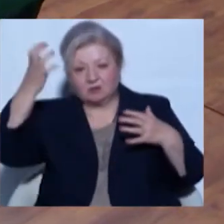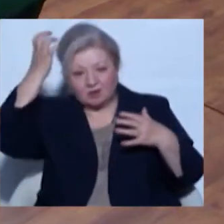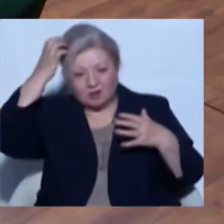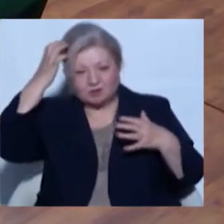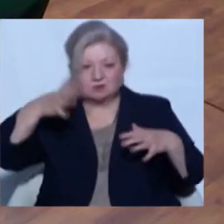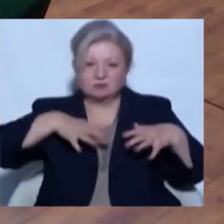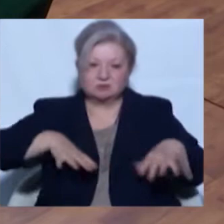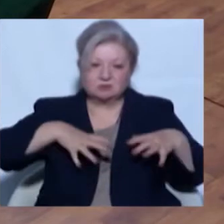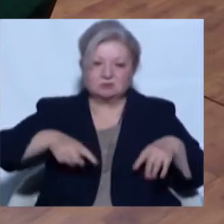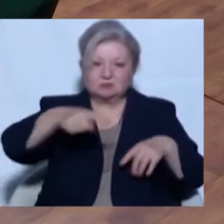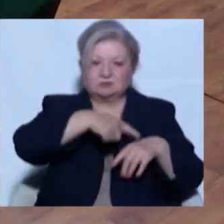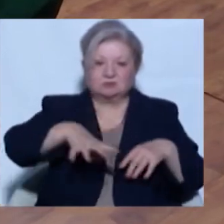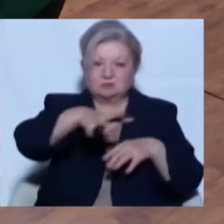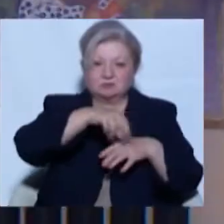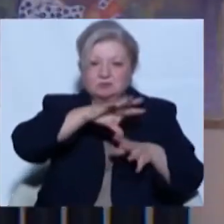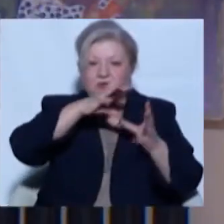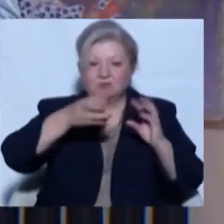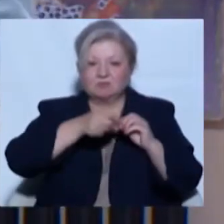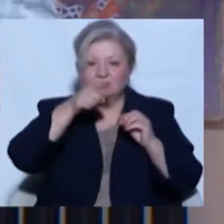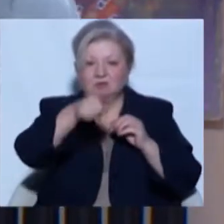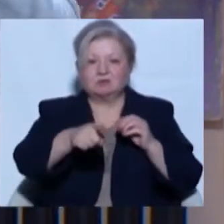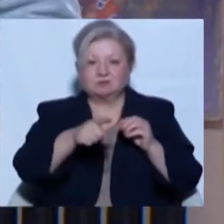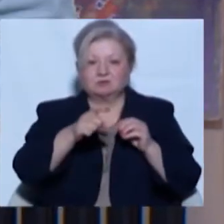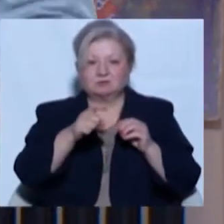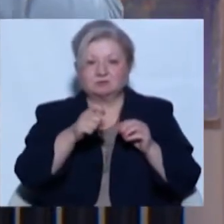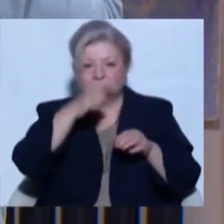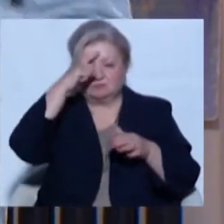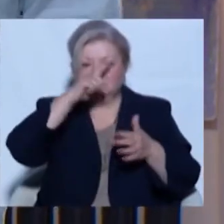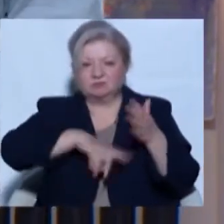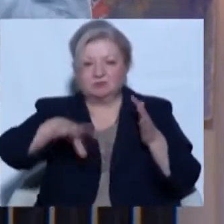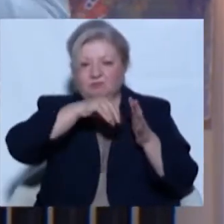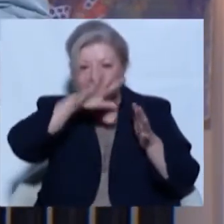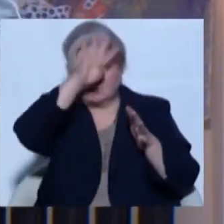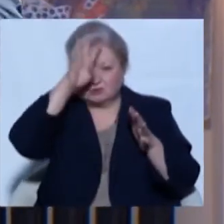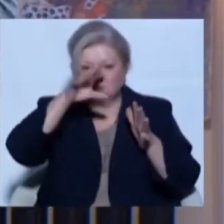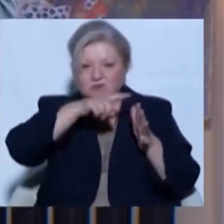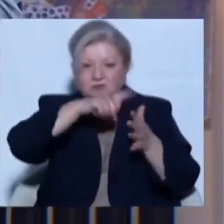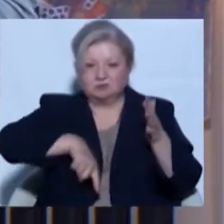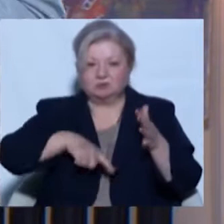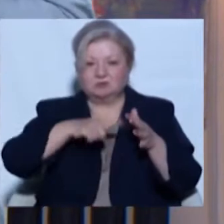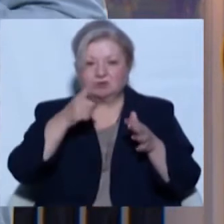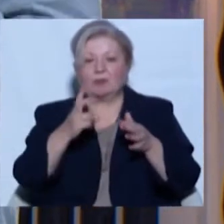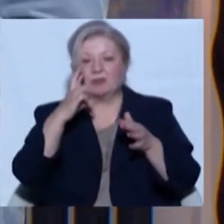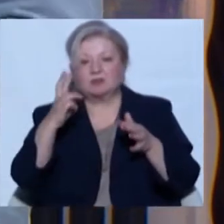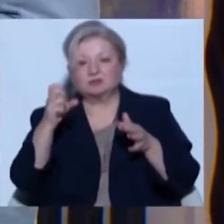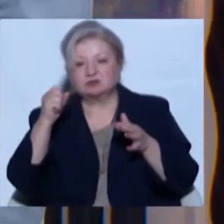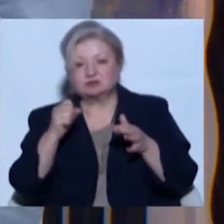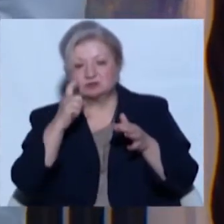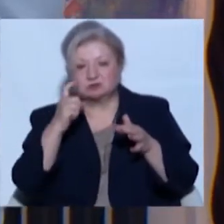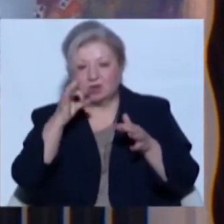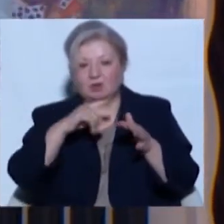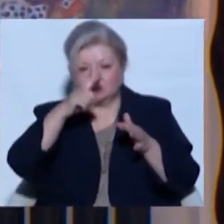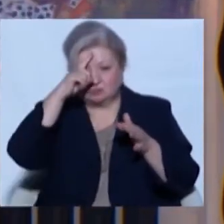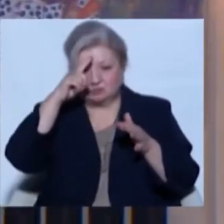უზენაესობას ყველა ამიერკავკასიური სახანო აღიარებს. ამავდროულად ირანის შაჰი ანგარიშს უწევს ერეკლე მეორეს